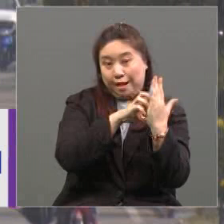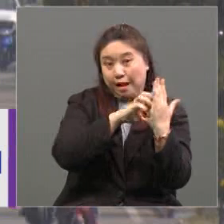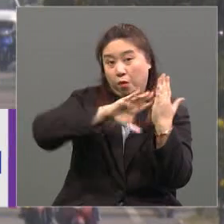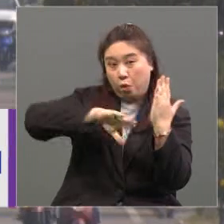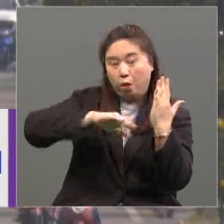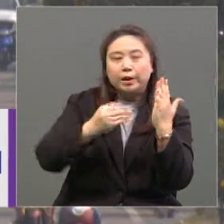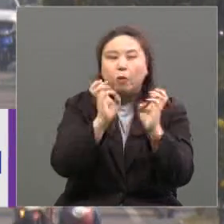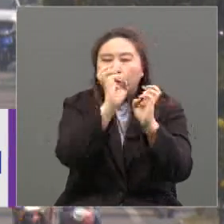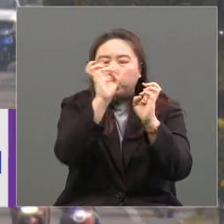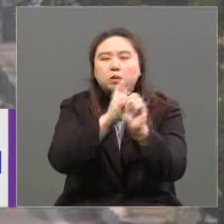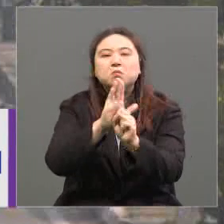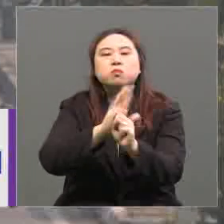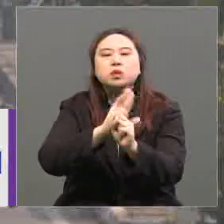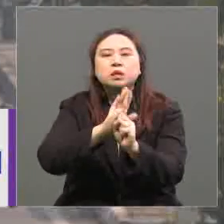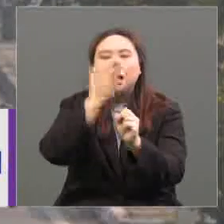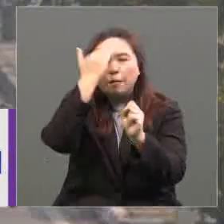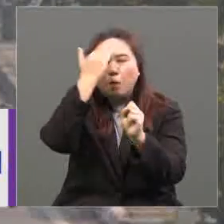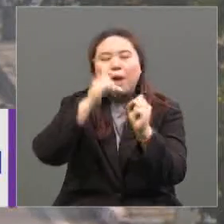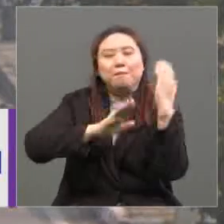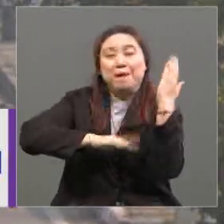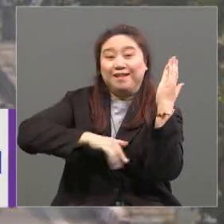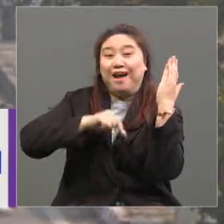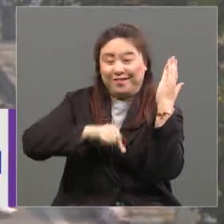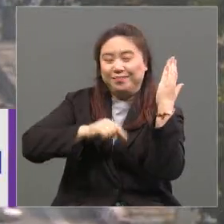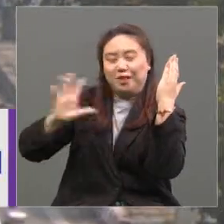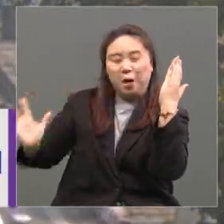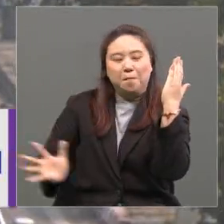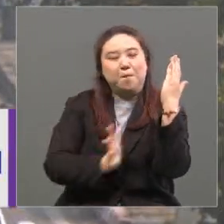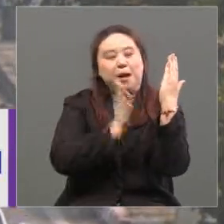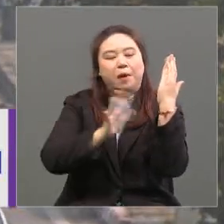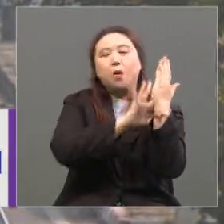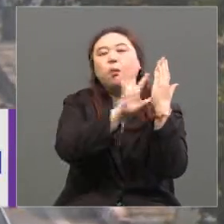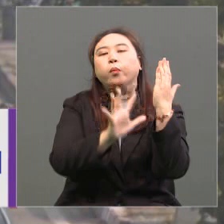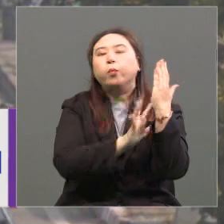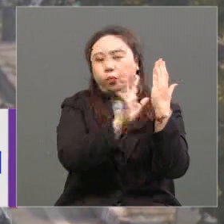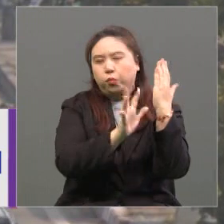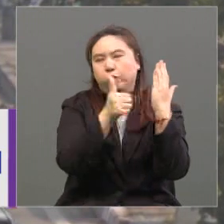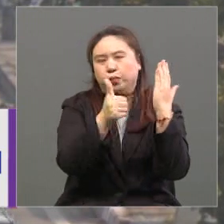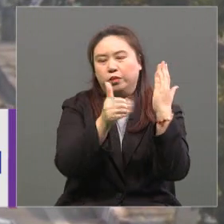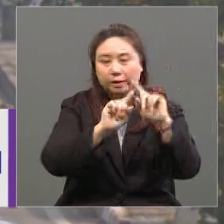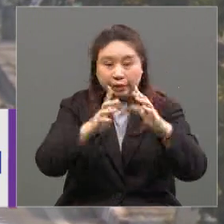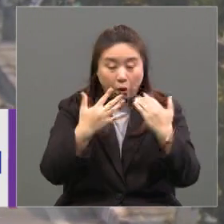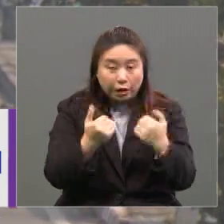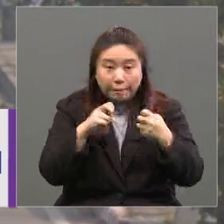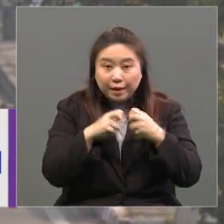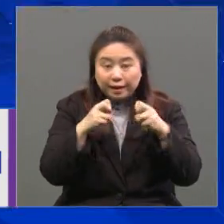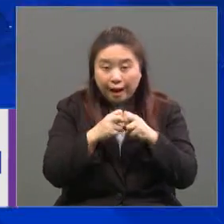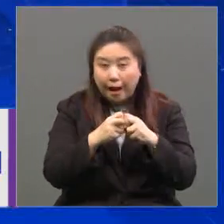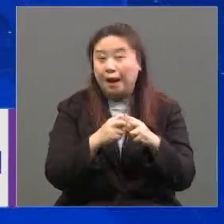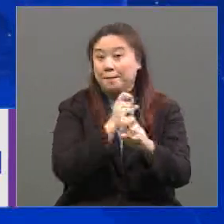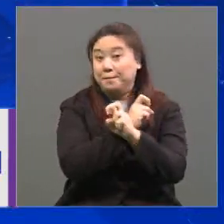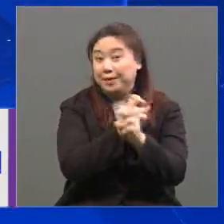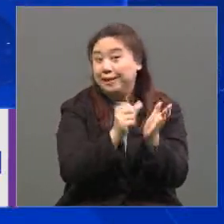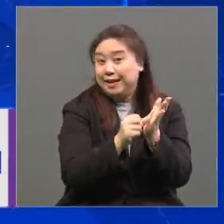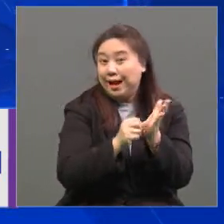น้อยถึงปานกลางค่ะเนื่องจากลมใต้และลมตะวันออกเฉียงใต้พัดปกคลุมทางด้านของศูนย์แก้ไขปัญหามลพิษทางอากา